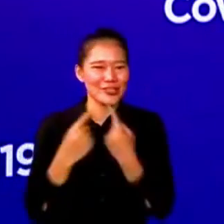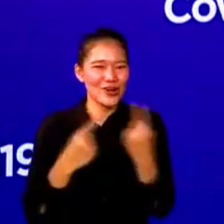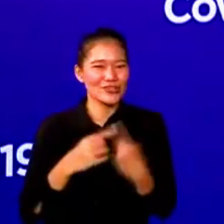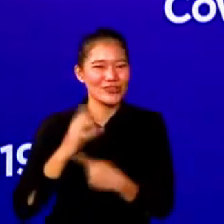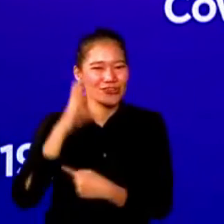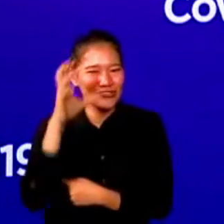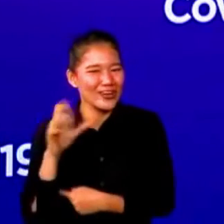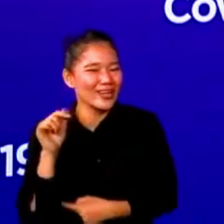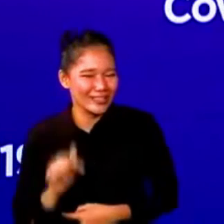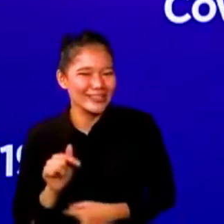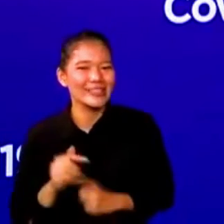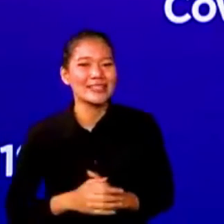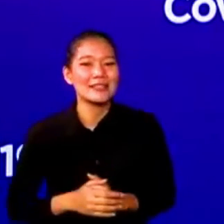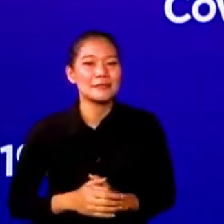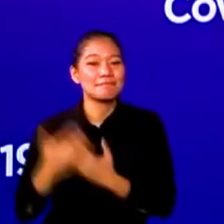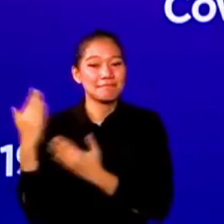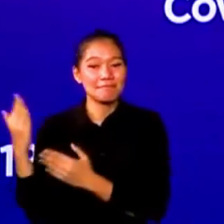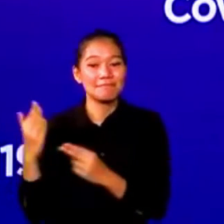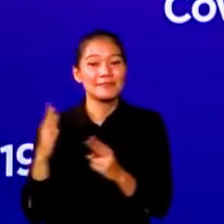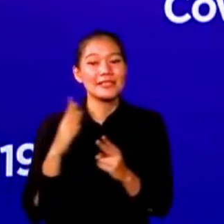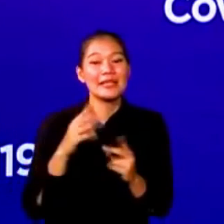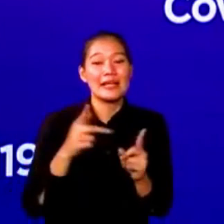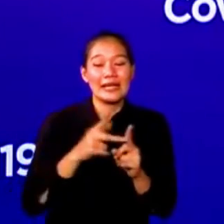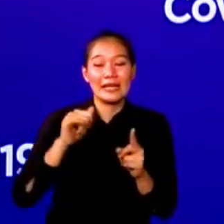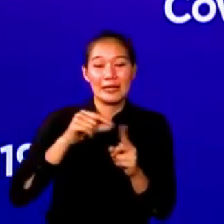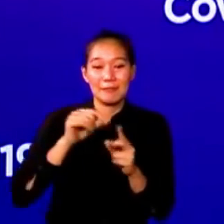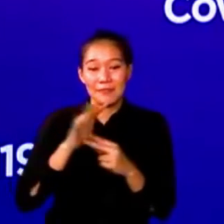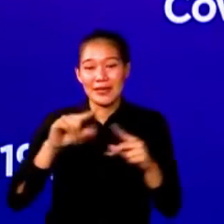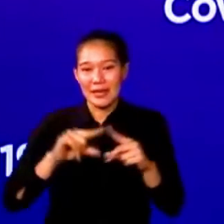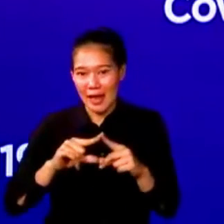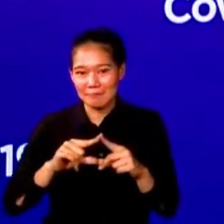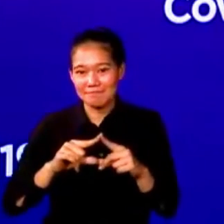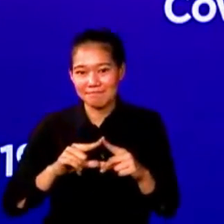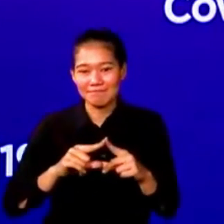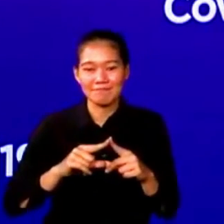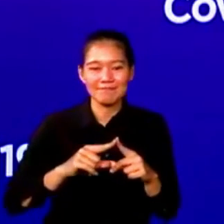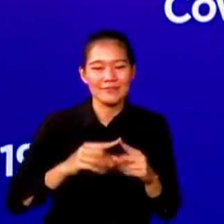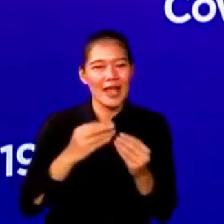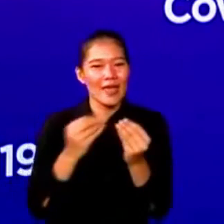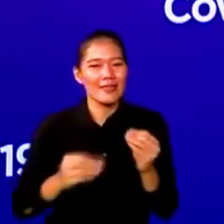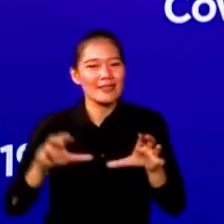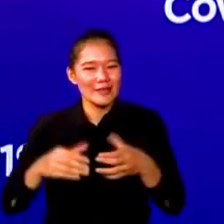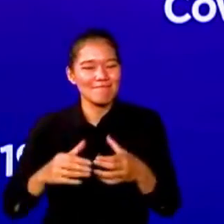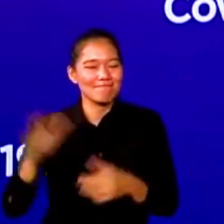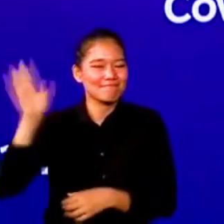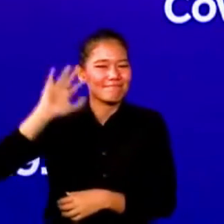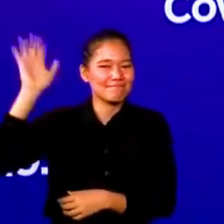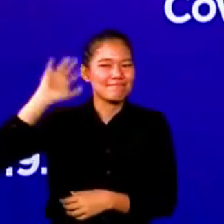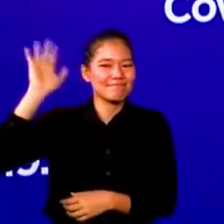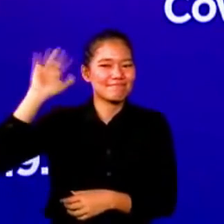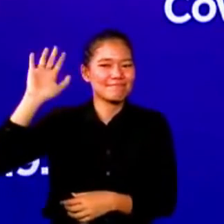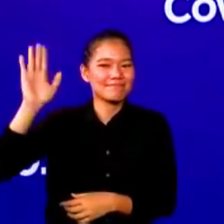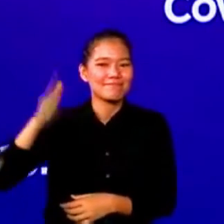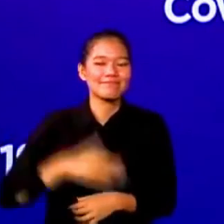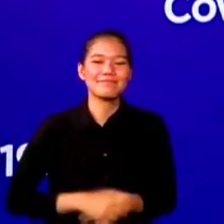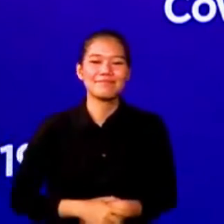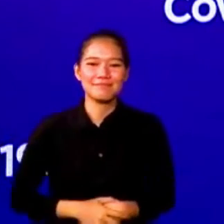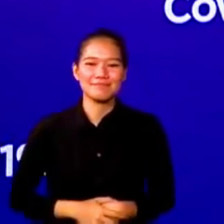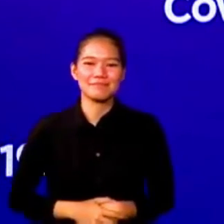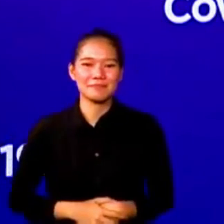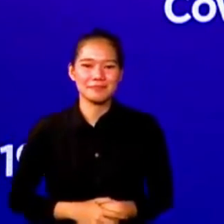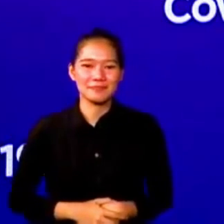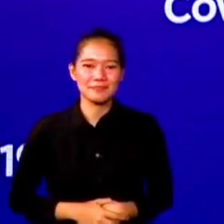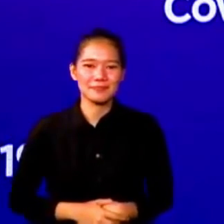Talk Show kita sore hari ini saya get Hapsari bersama tim yang bertugas dan para narasumber pamit undur diri Selamat sore dan sampai